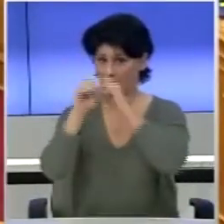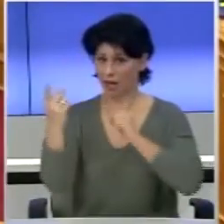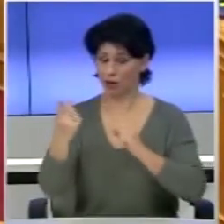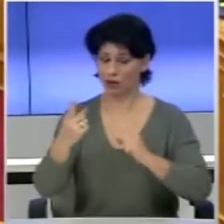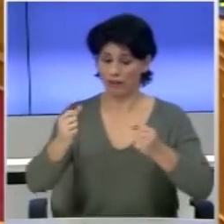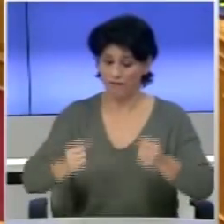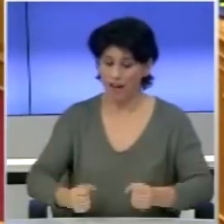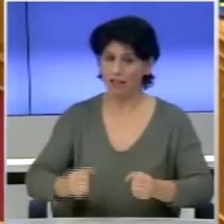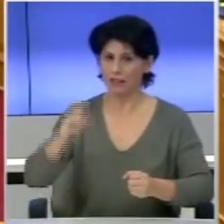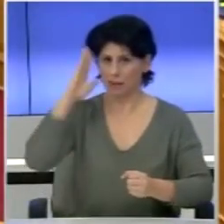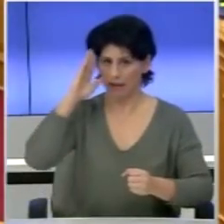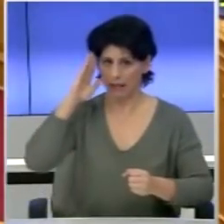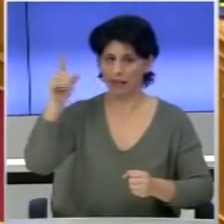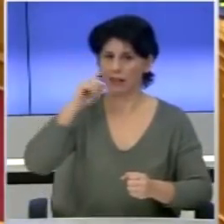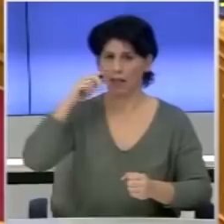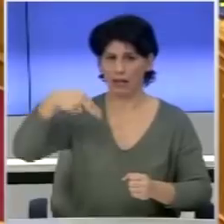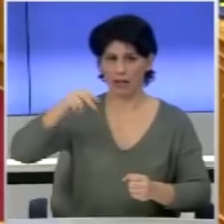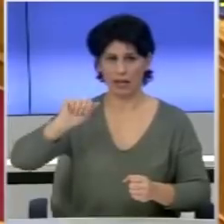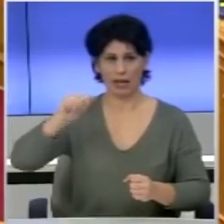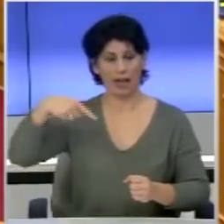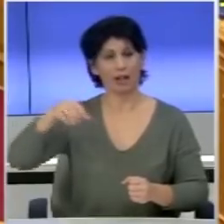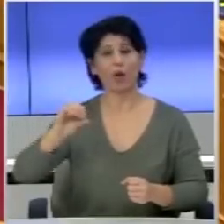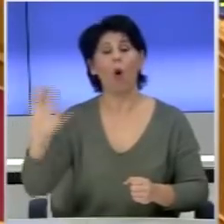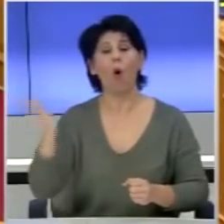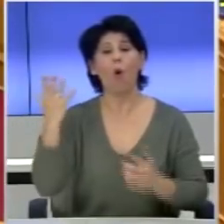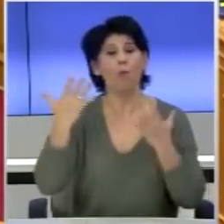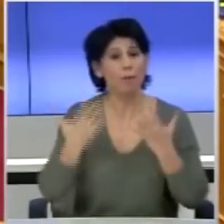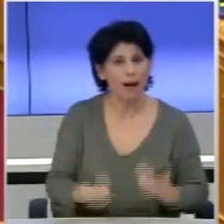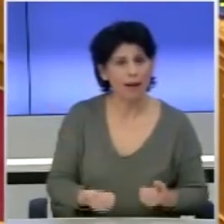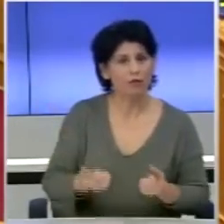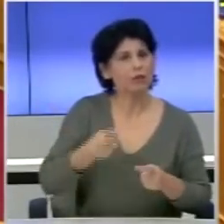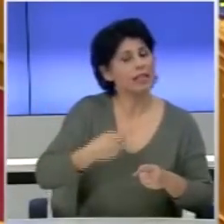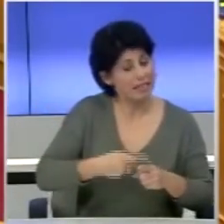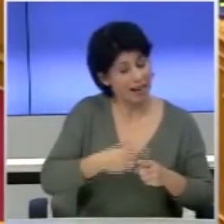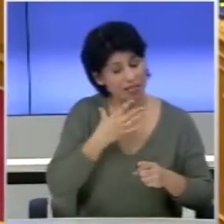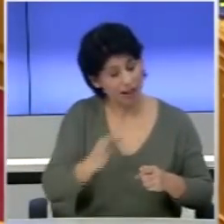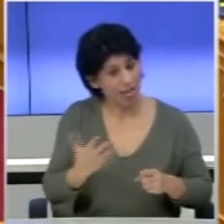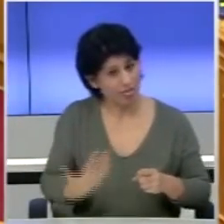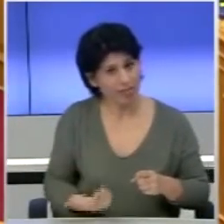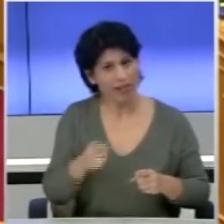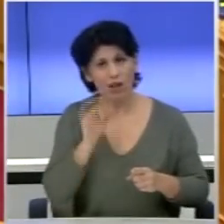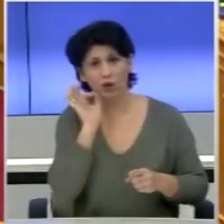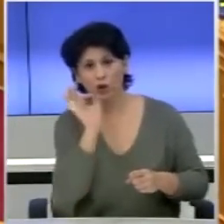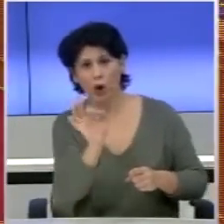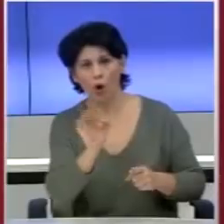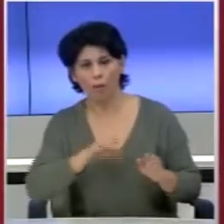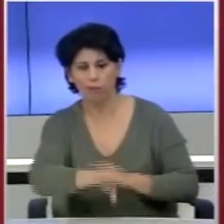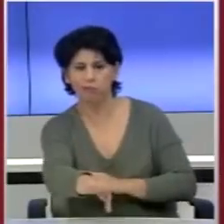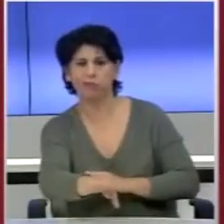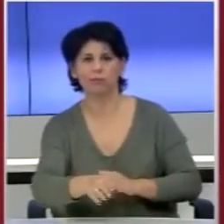οι βάσεις των Αμερικάνων και του ΝΑΤΟ, όπου υπάρχουν, και στην Ελλάδα δηλαδή, είναι στόχος